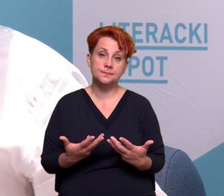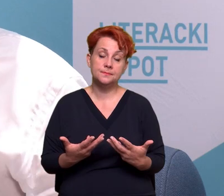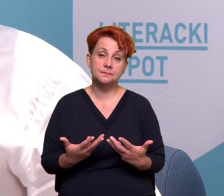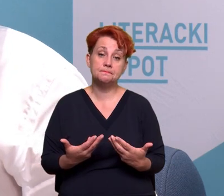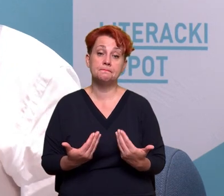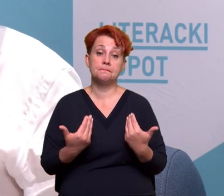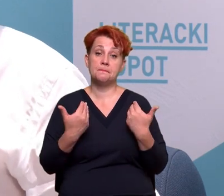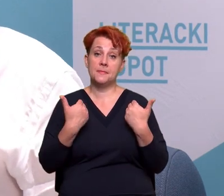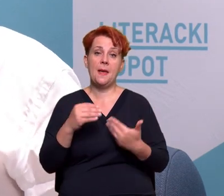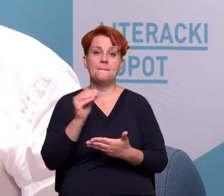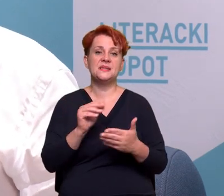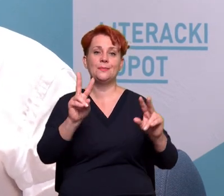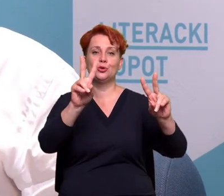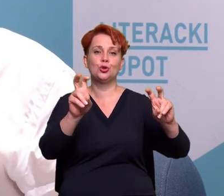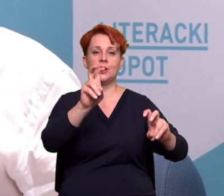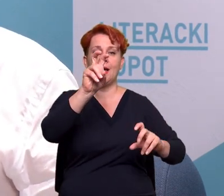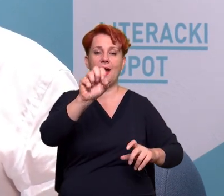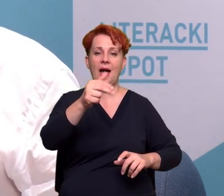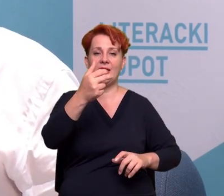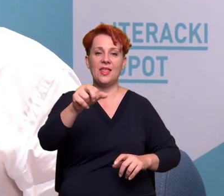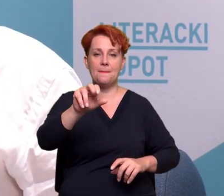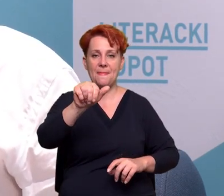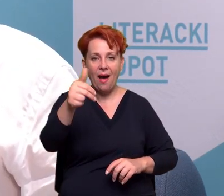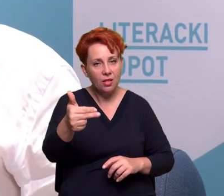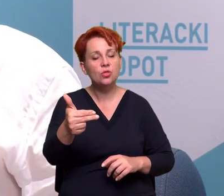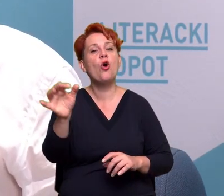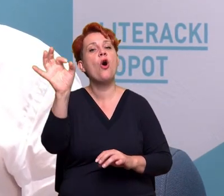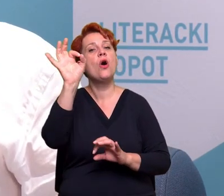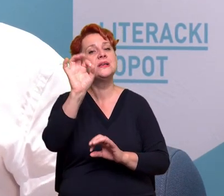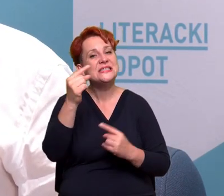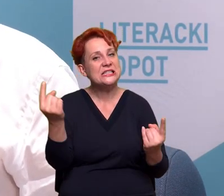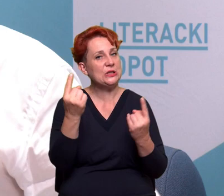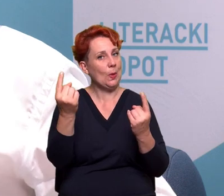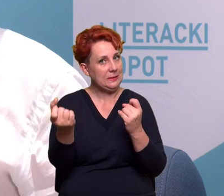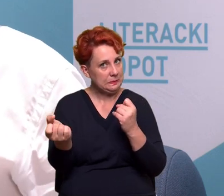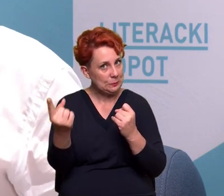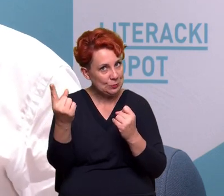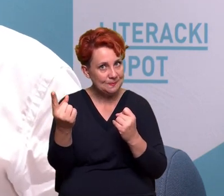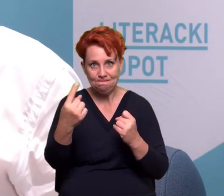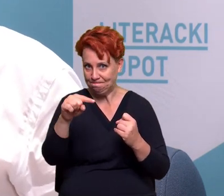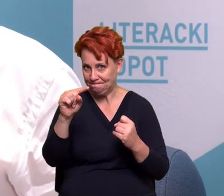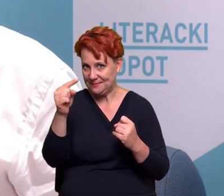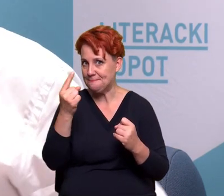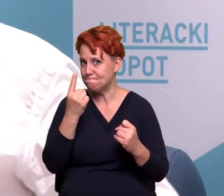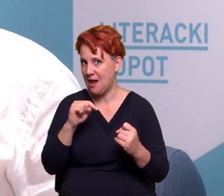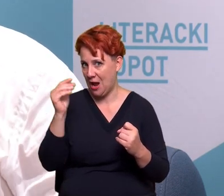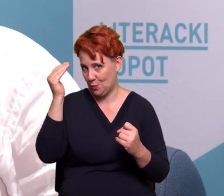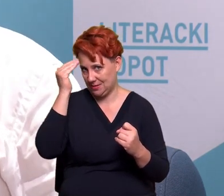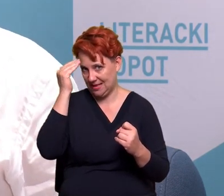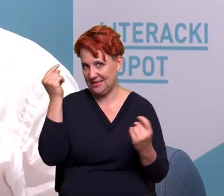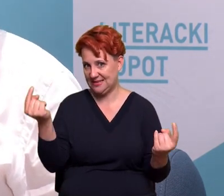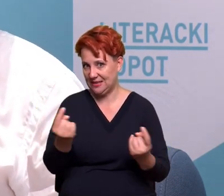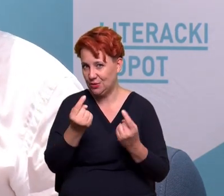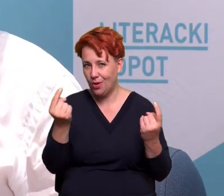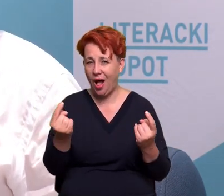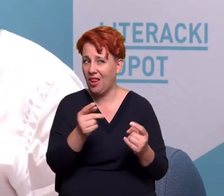ja pisałem Hahnemanna w bardzo szczególnych okolicznościach. To jest dość mało znana sprawa i wśród